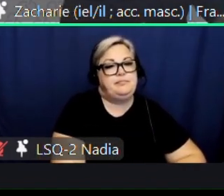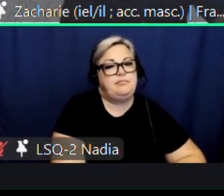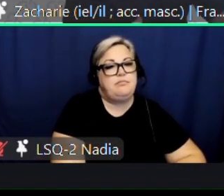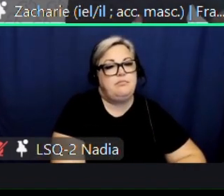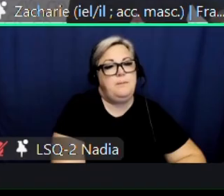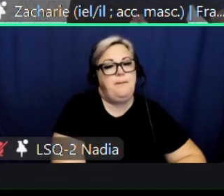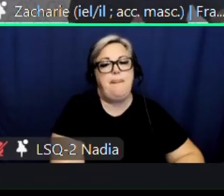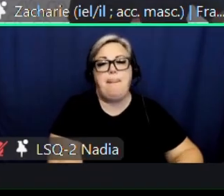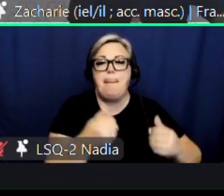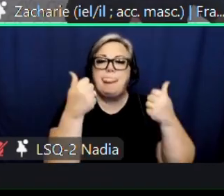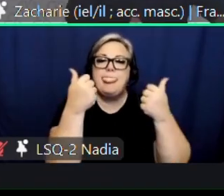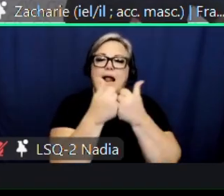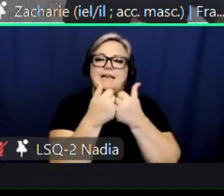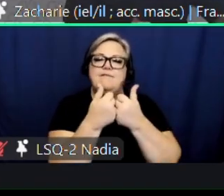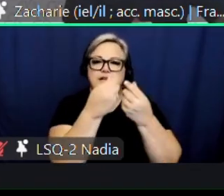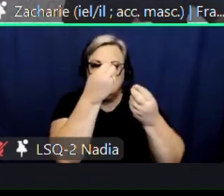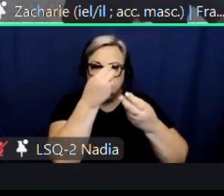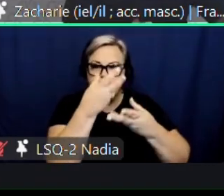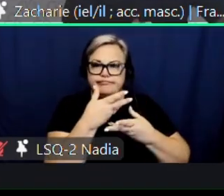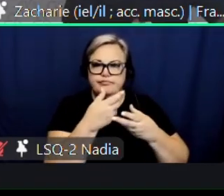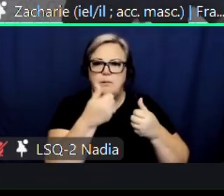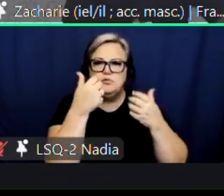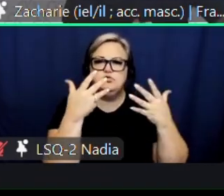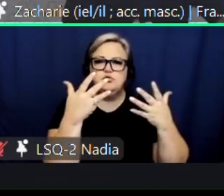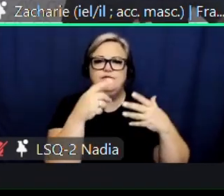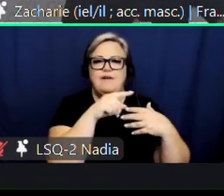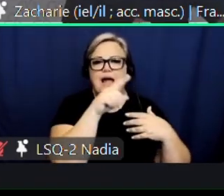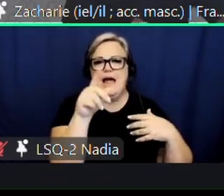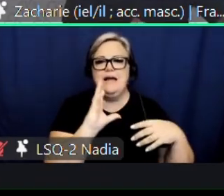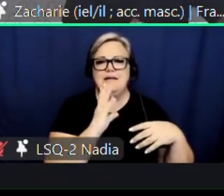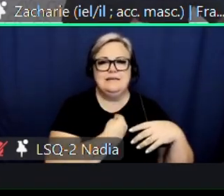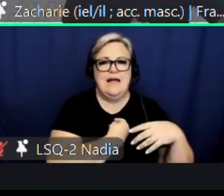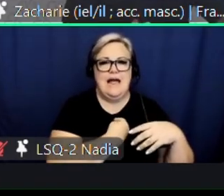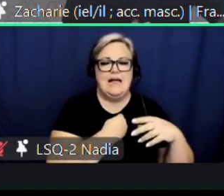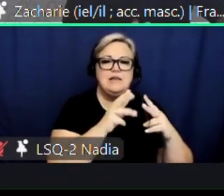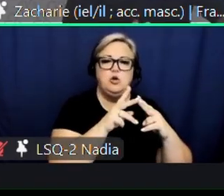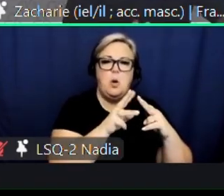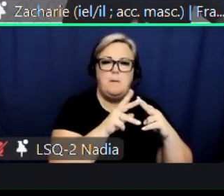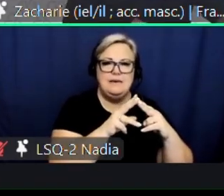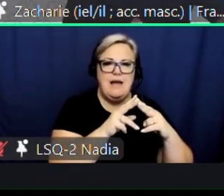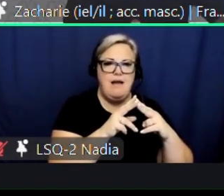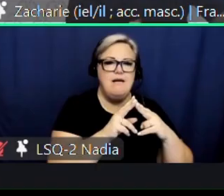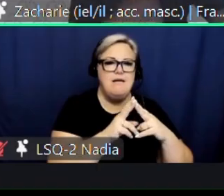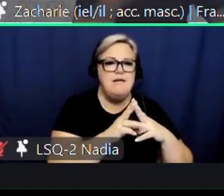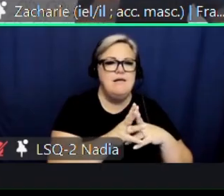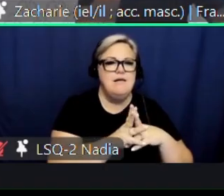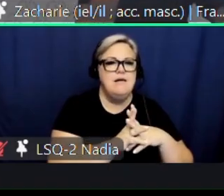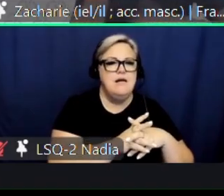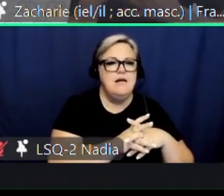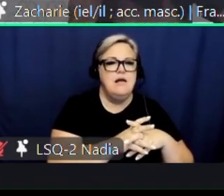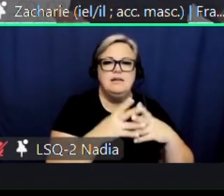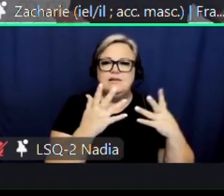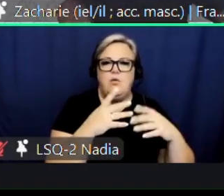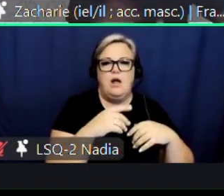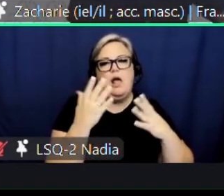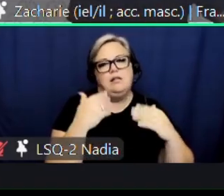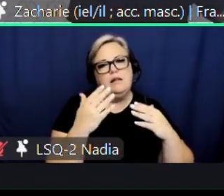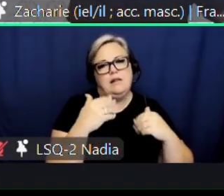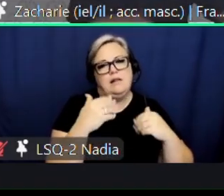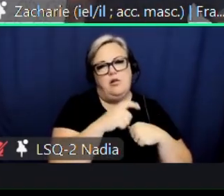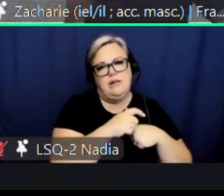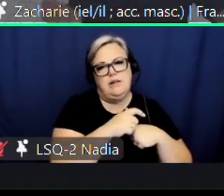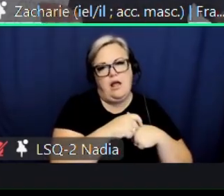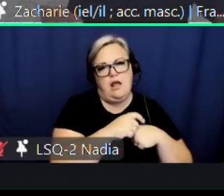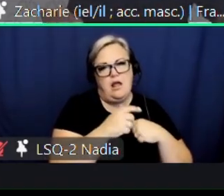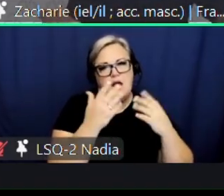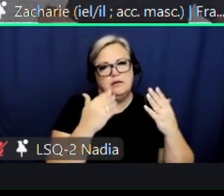Parmi les défis rapportés les plus fréquemment par des personnes trans et non-binaires qui ont participé à notre étude était le temps d'attente.